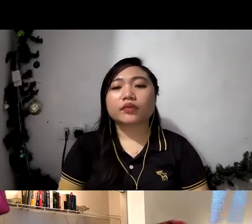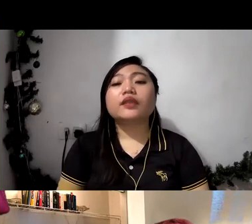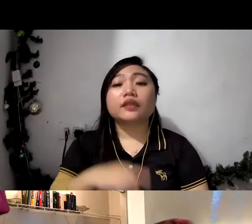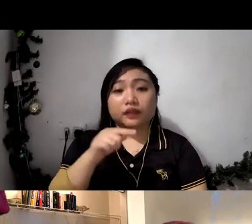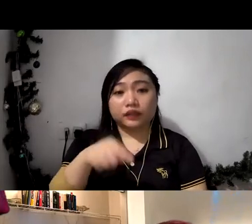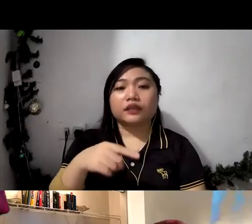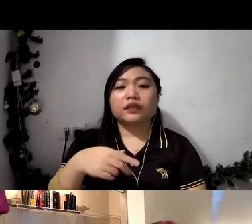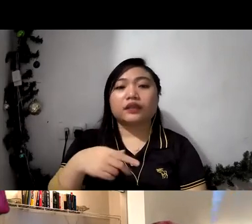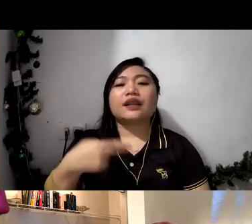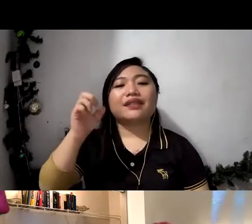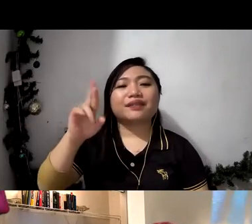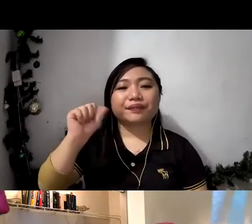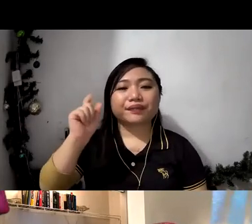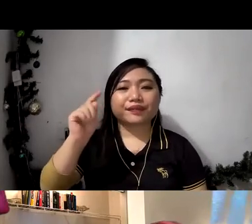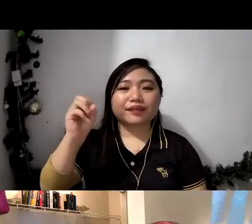her story